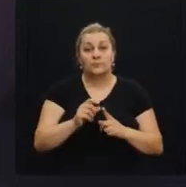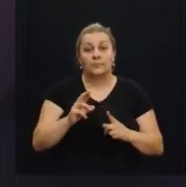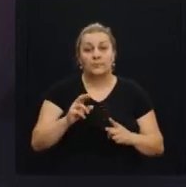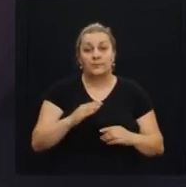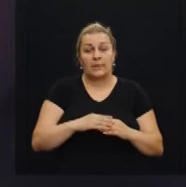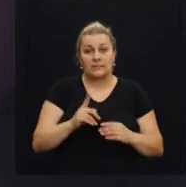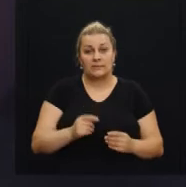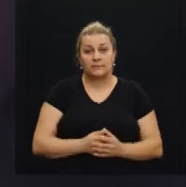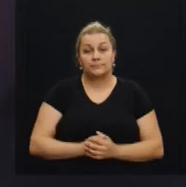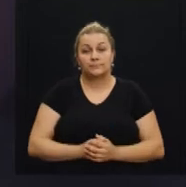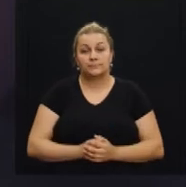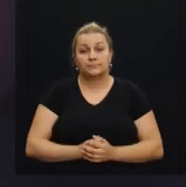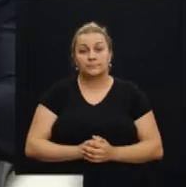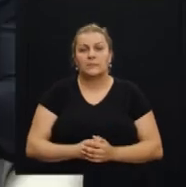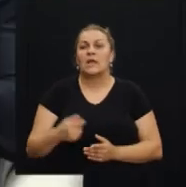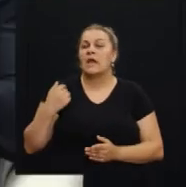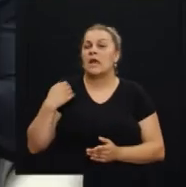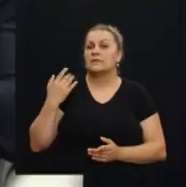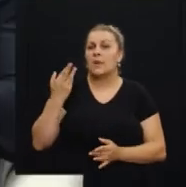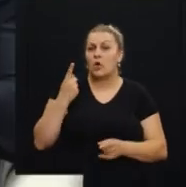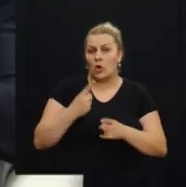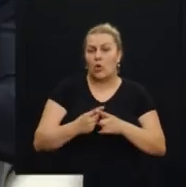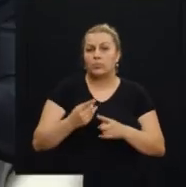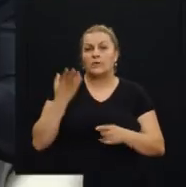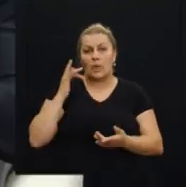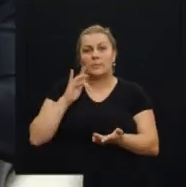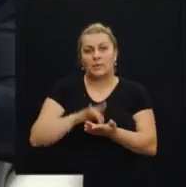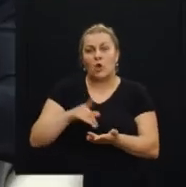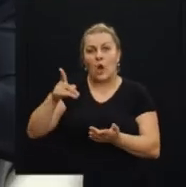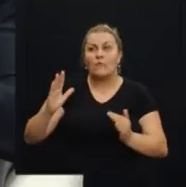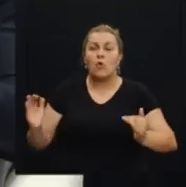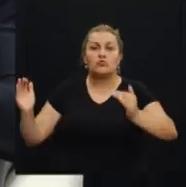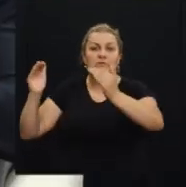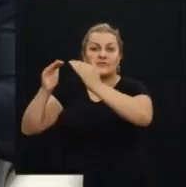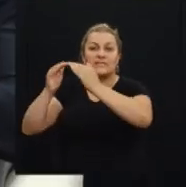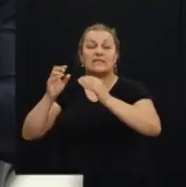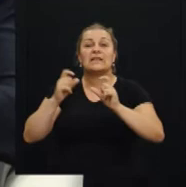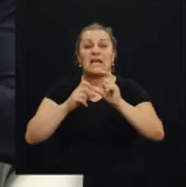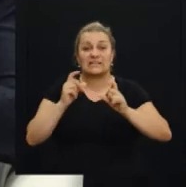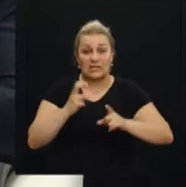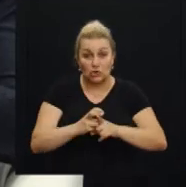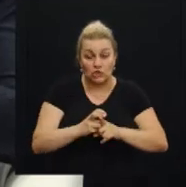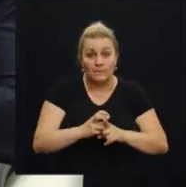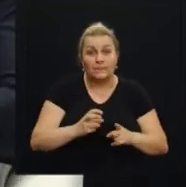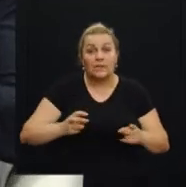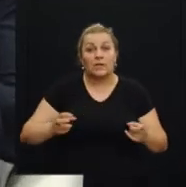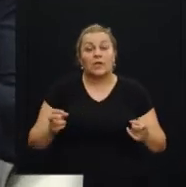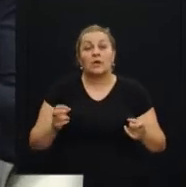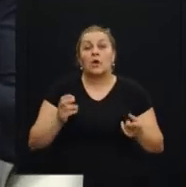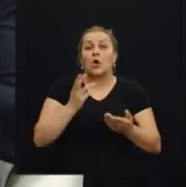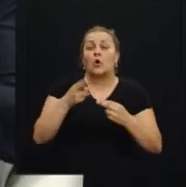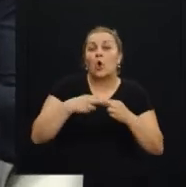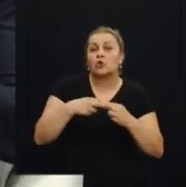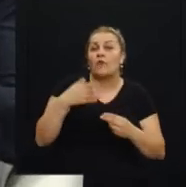Da, osobno sam bio nekoliko puta na tom uzvišini na Srđu. Stipe,